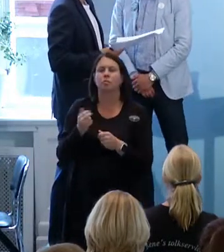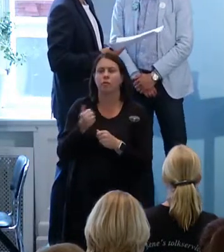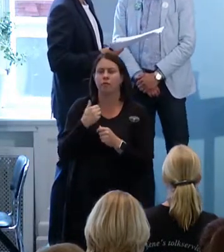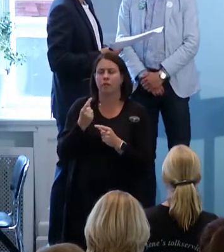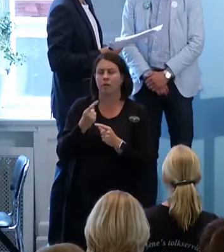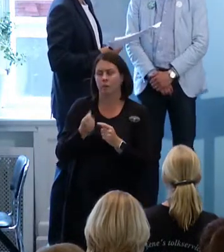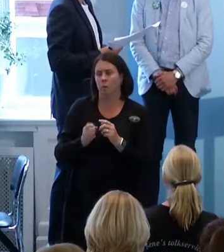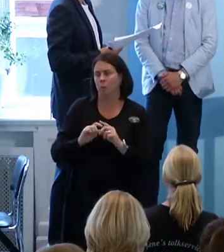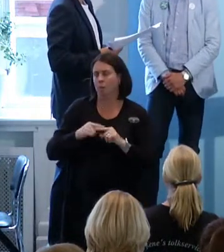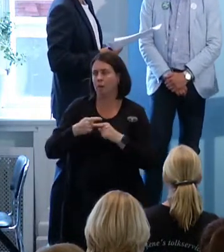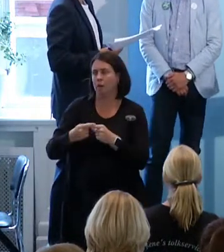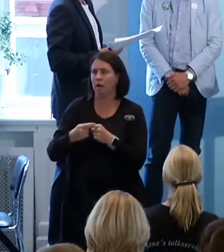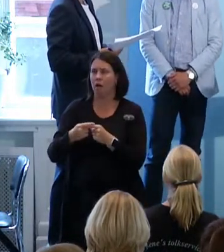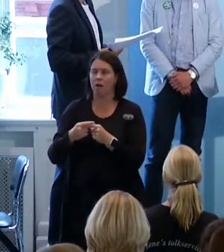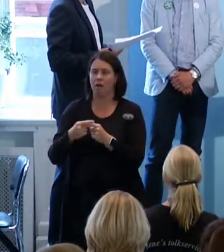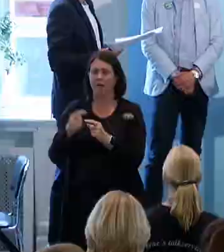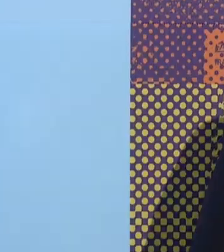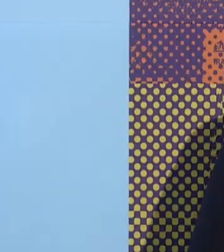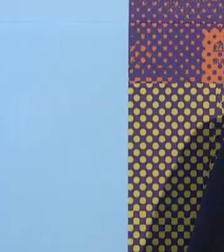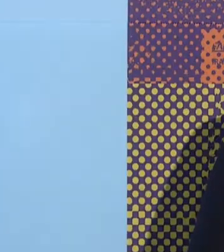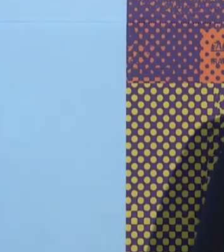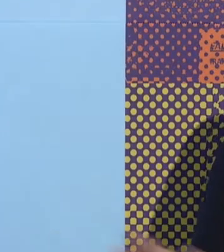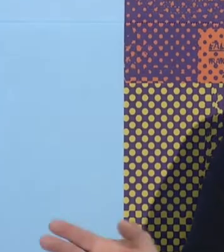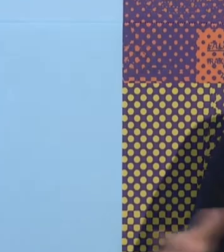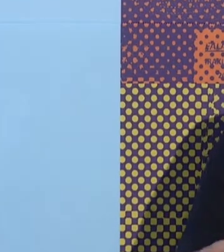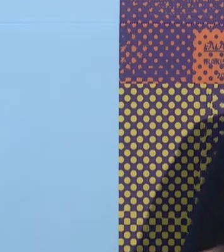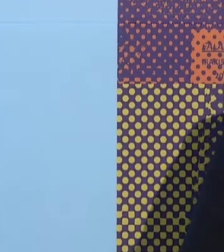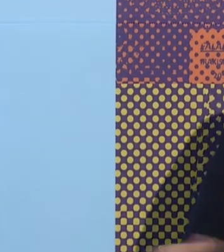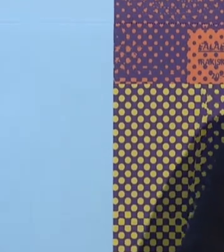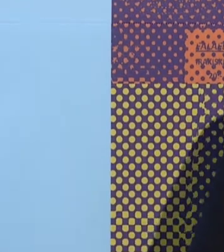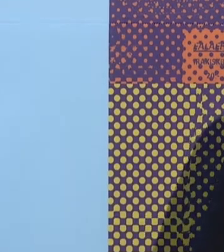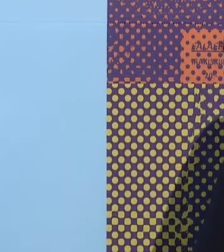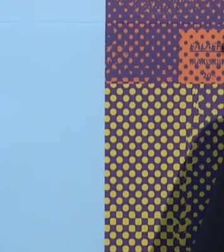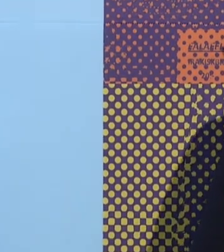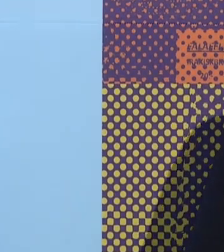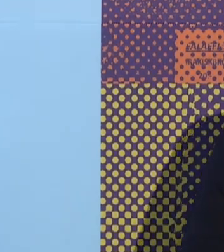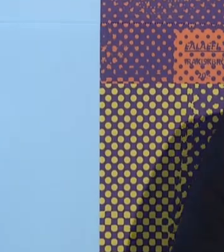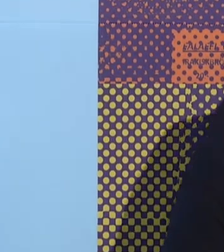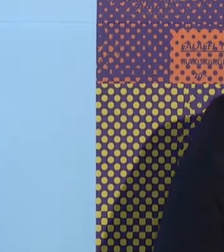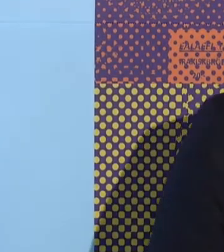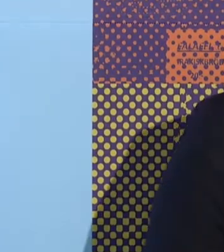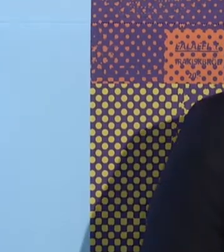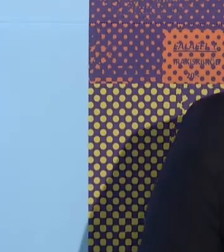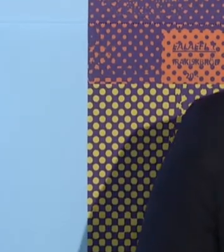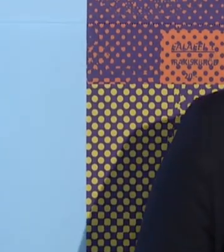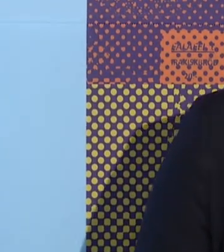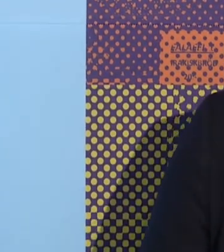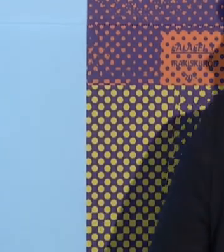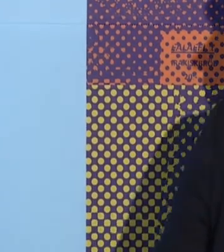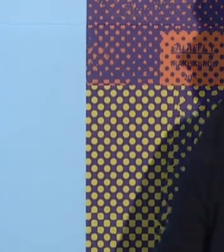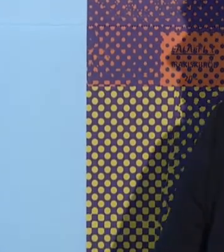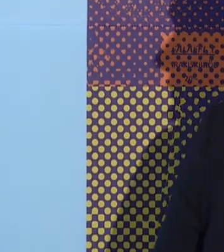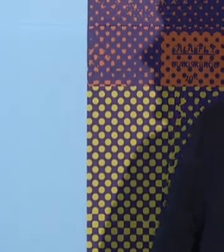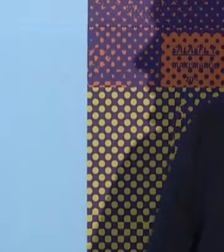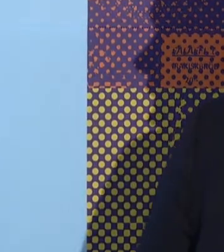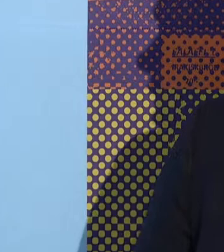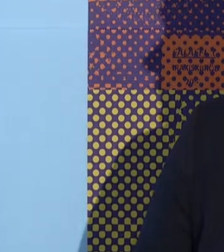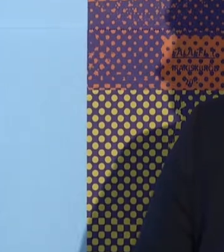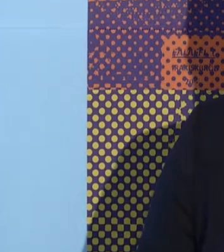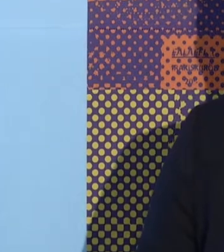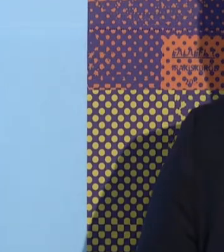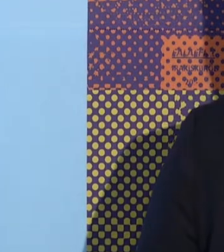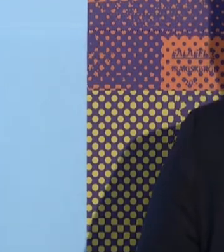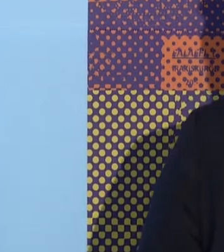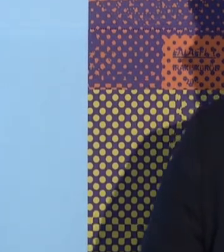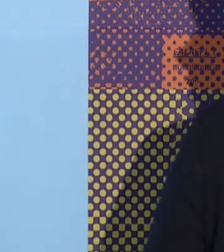utveckla indikatorer eller hur man mäter det. Jag tror att framförallt så är vi rätt duktiga på vissa områden. När vi pratar med någon social hållbarhet så det är det mycket svårare.